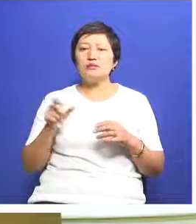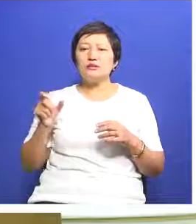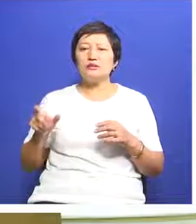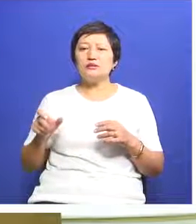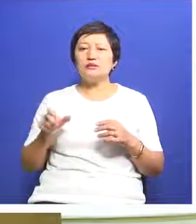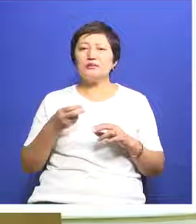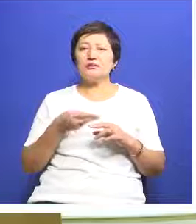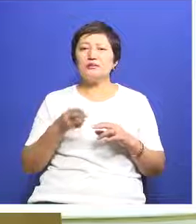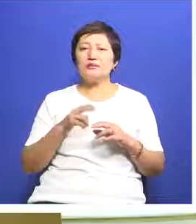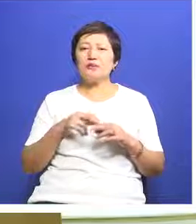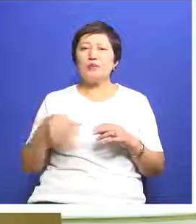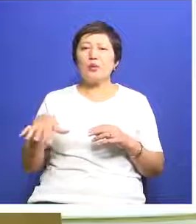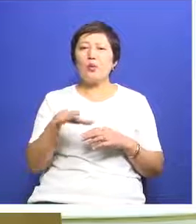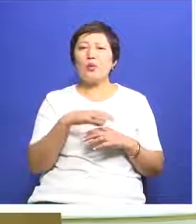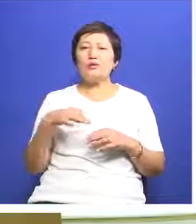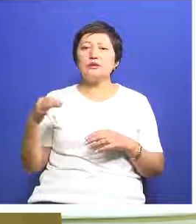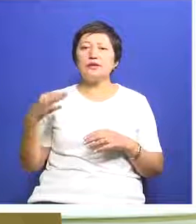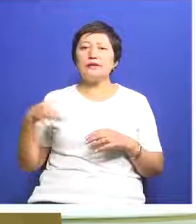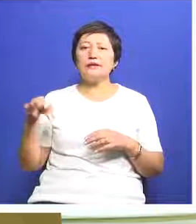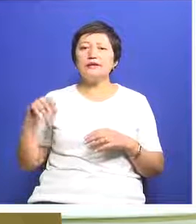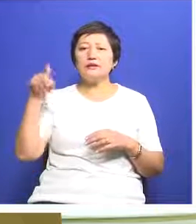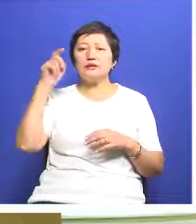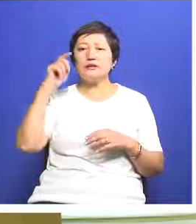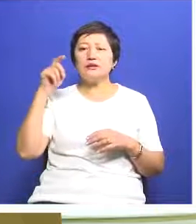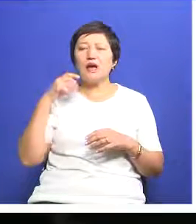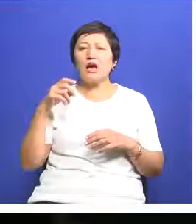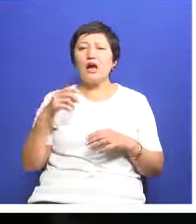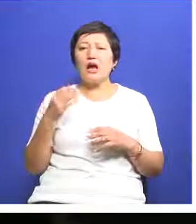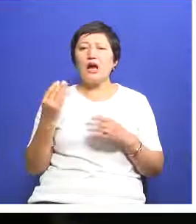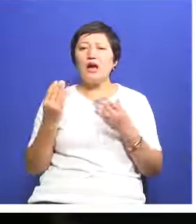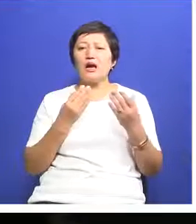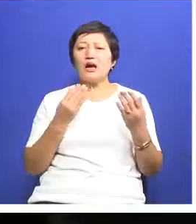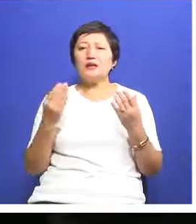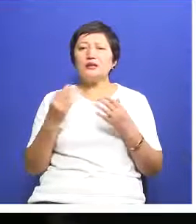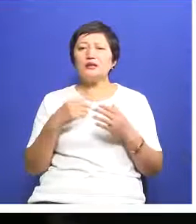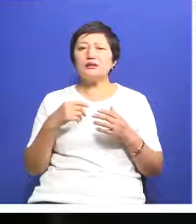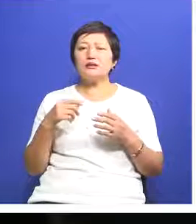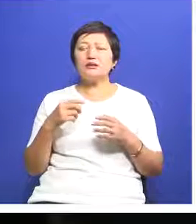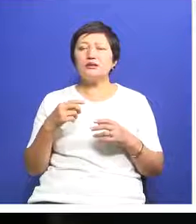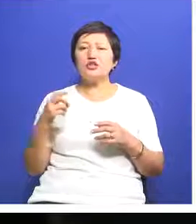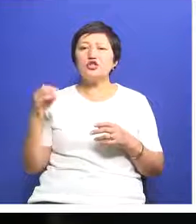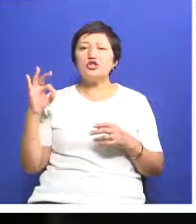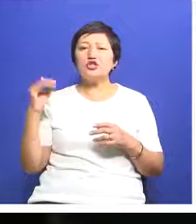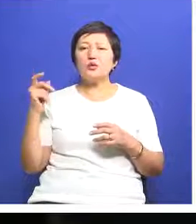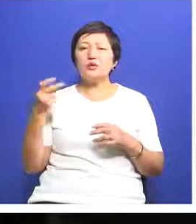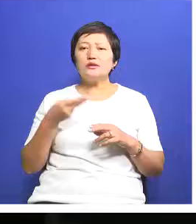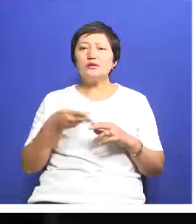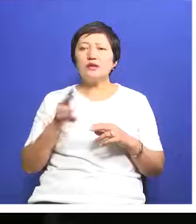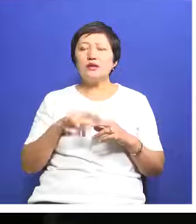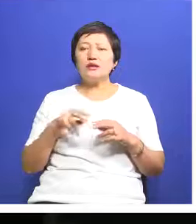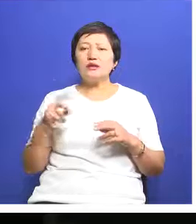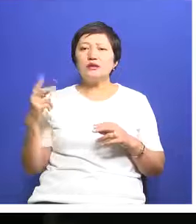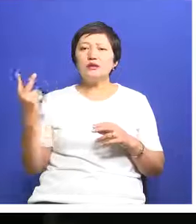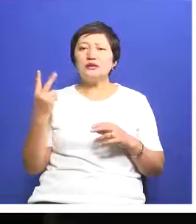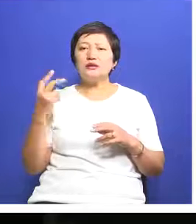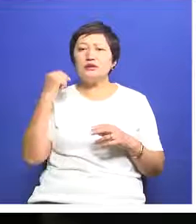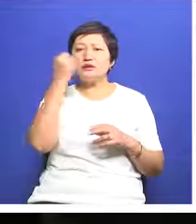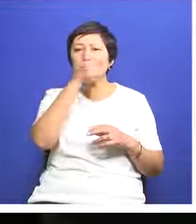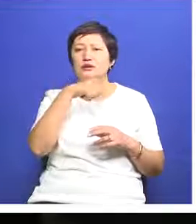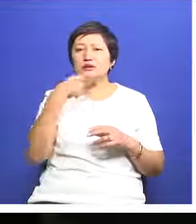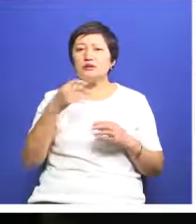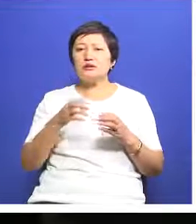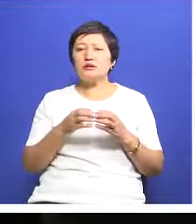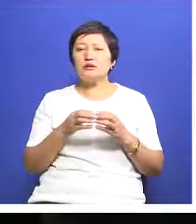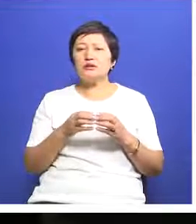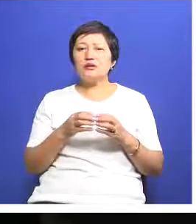азаматымыз бізде мына оңтүстік Қазақстан газетінің жылда жүлде өткізеді ғой соның екі жылдық жүлдегері